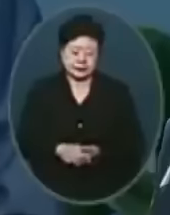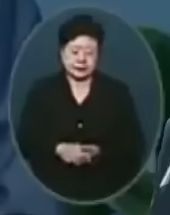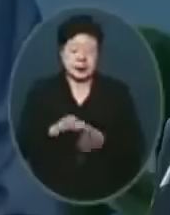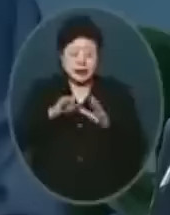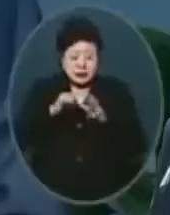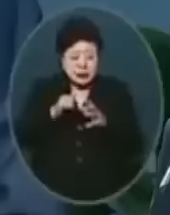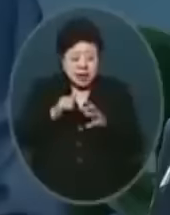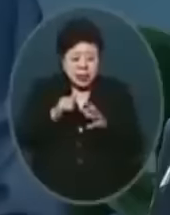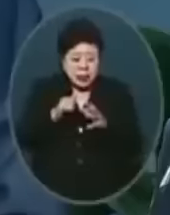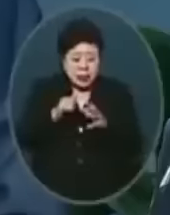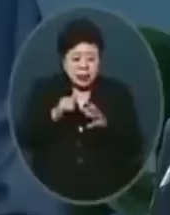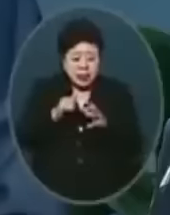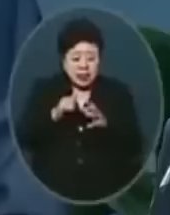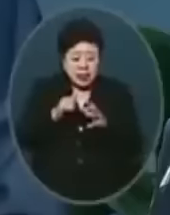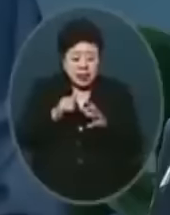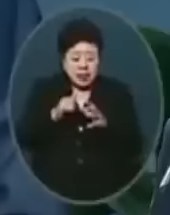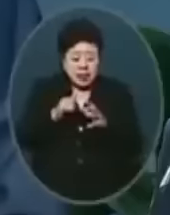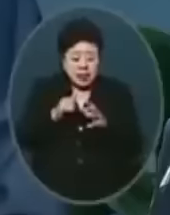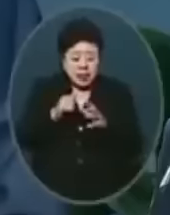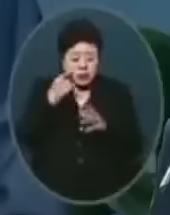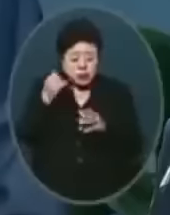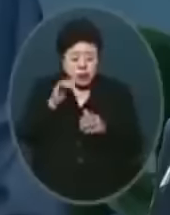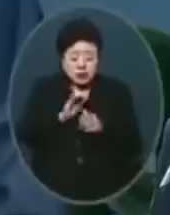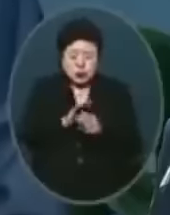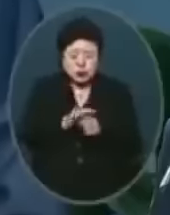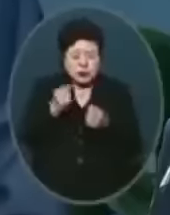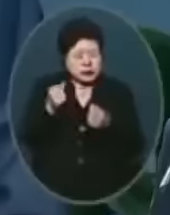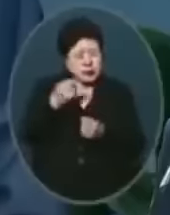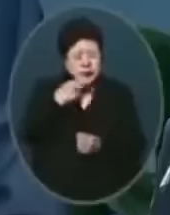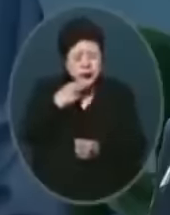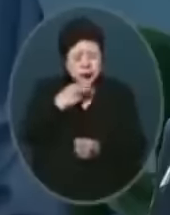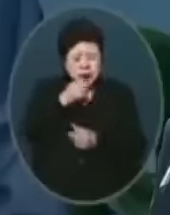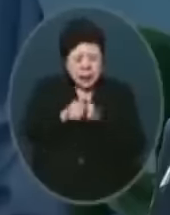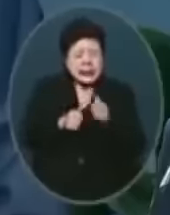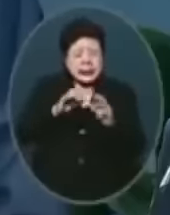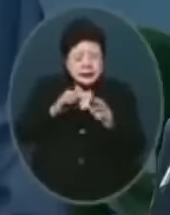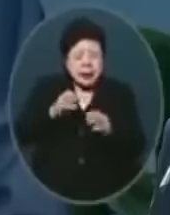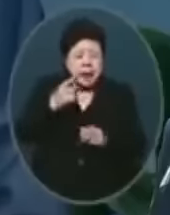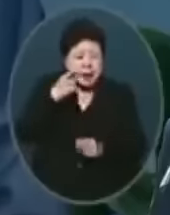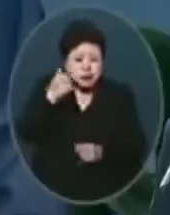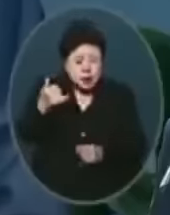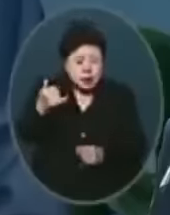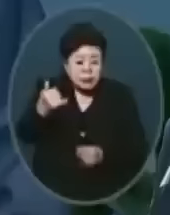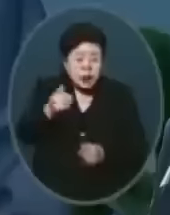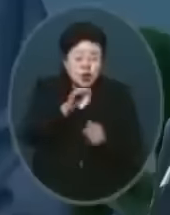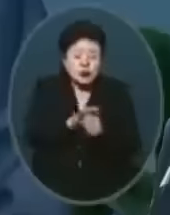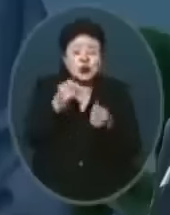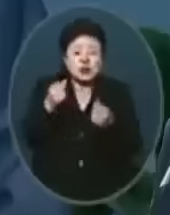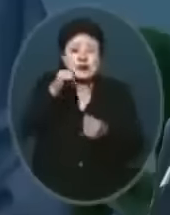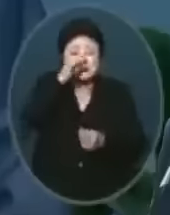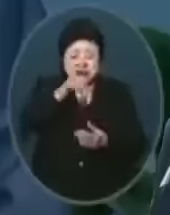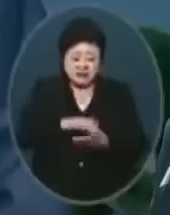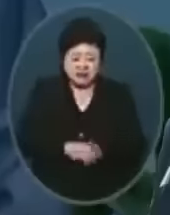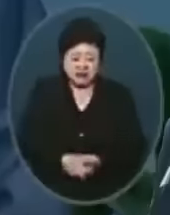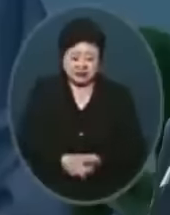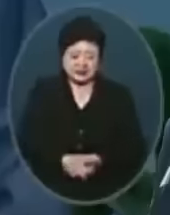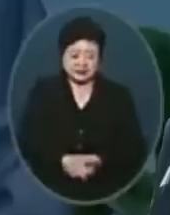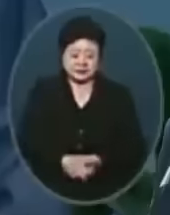세상 부모는 도울 힘이 없어도 하늘나라 부모는 도울 힘이 있습니다.